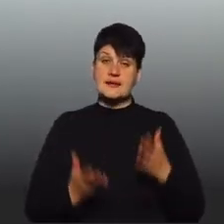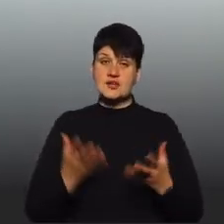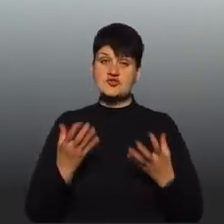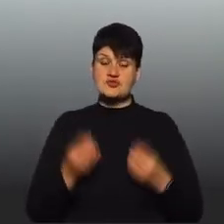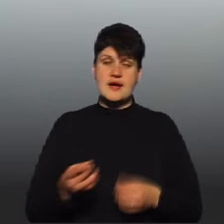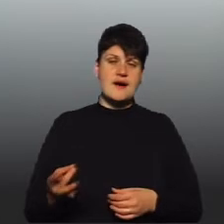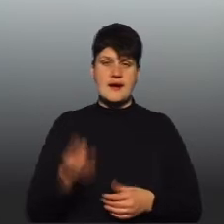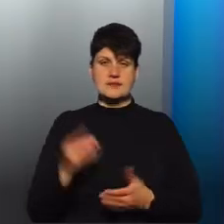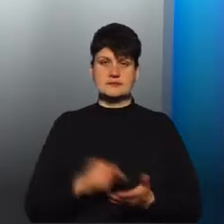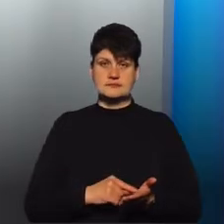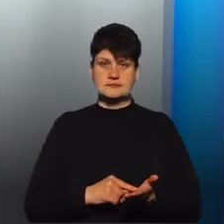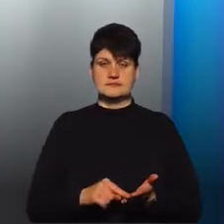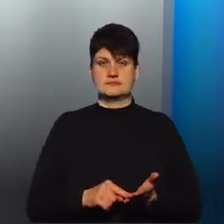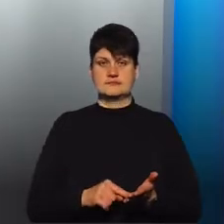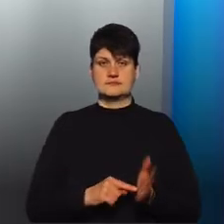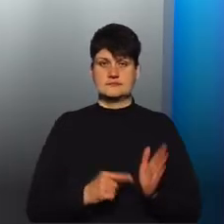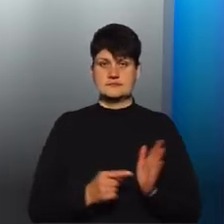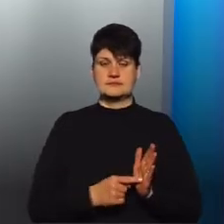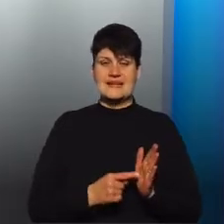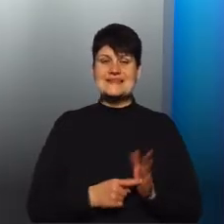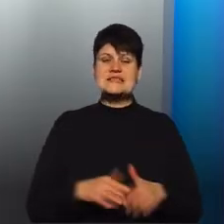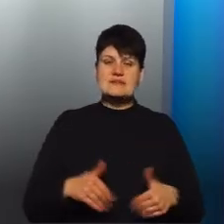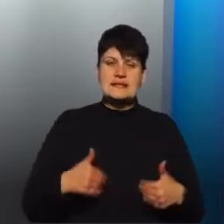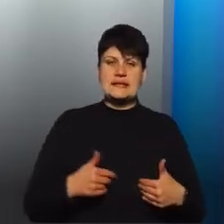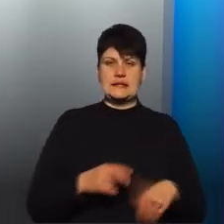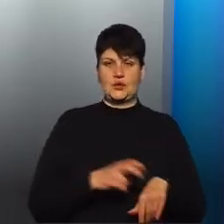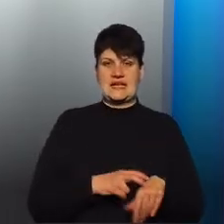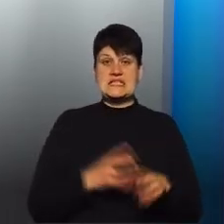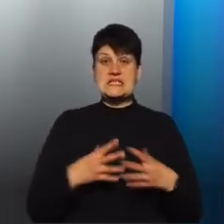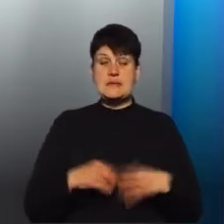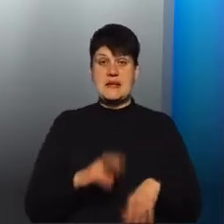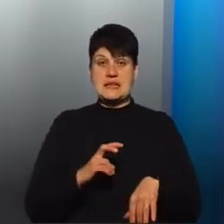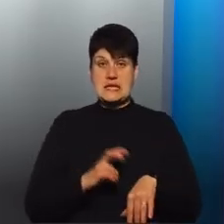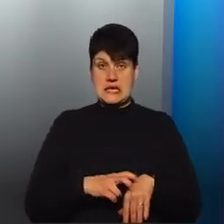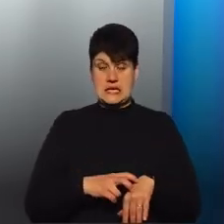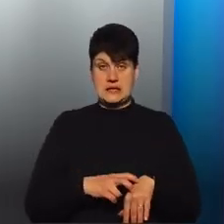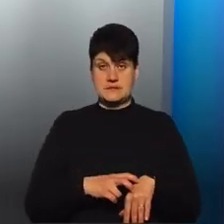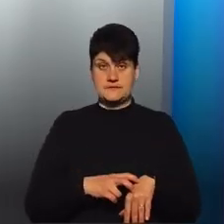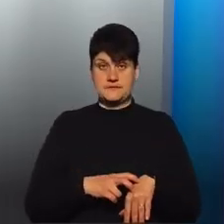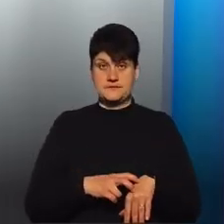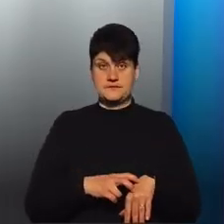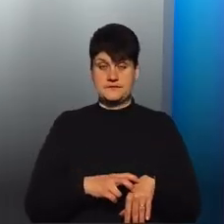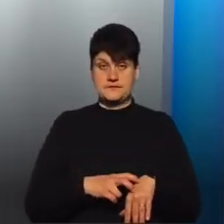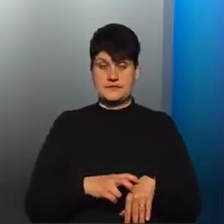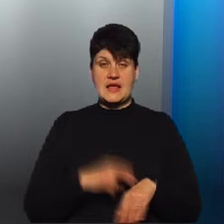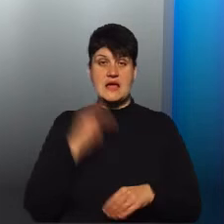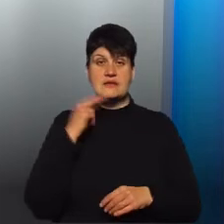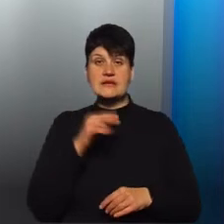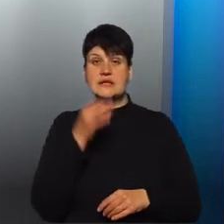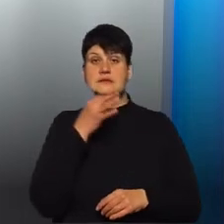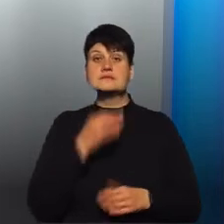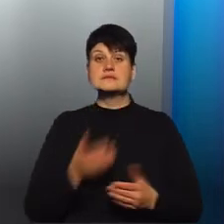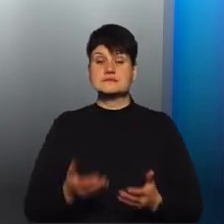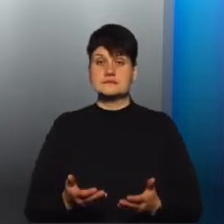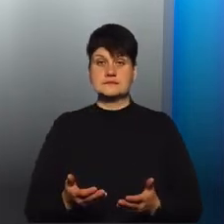наголошую, звернення до лікаря. Сімейний лікар, абсолютно, знову ж таки, от ефективність лікарських засобів.